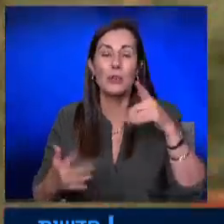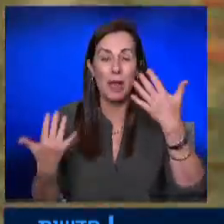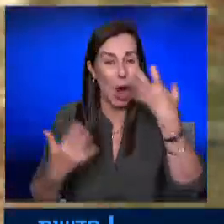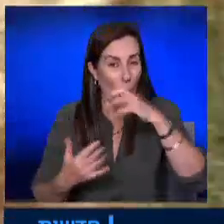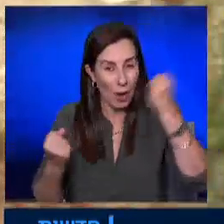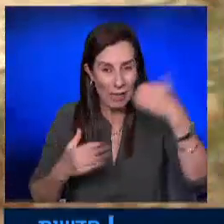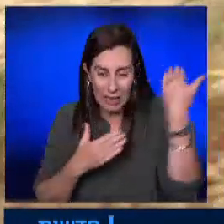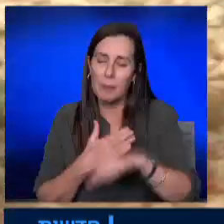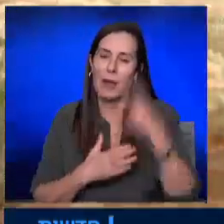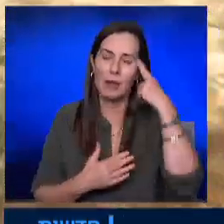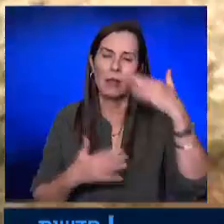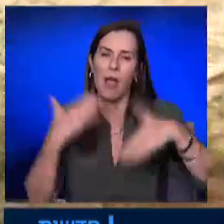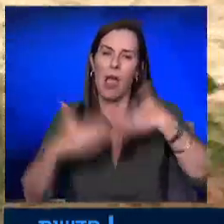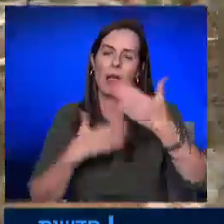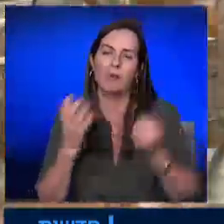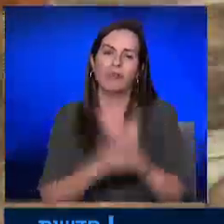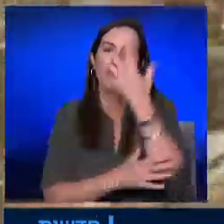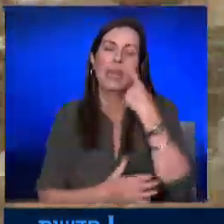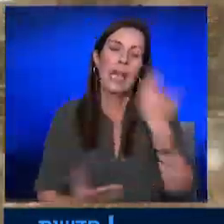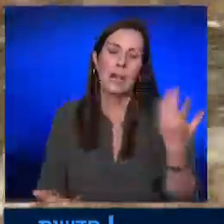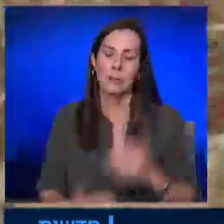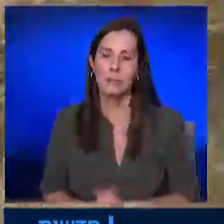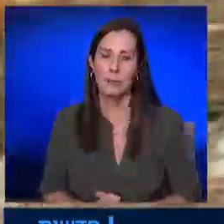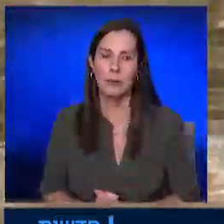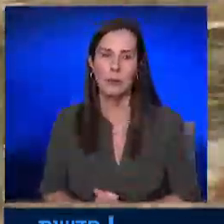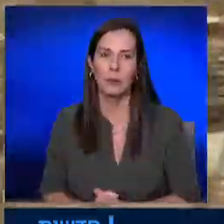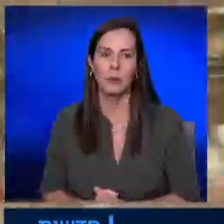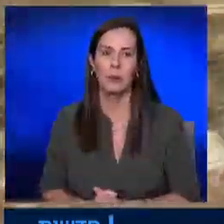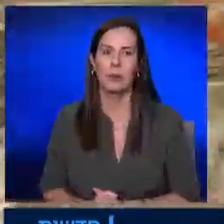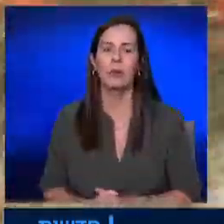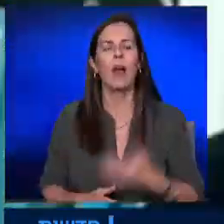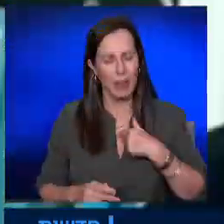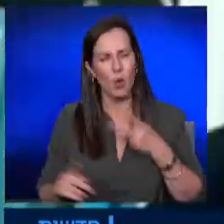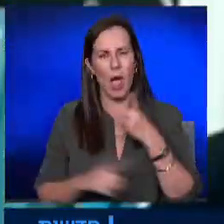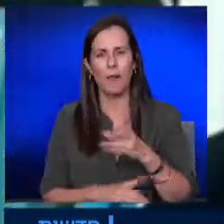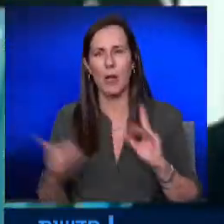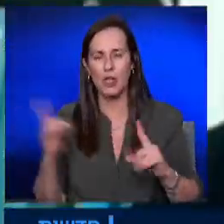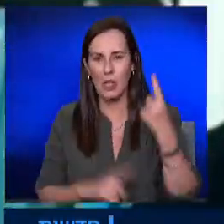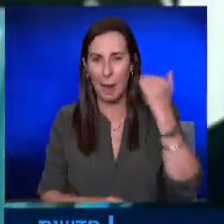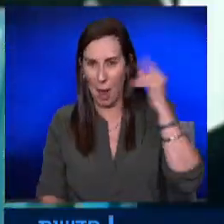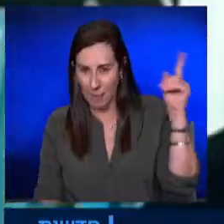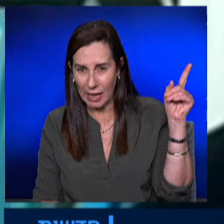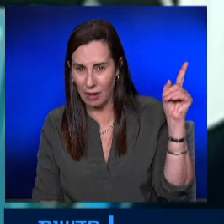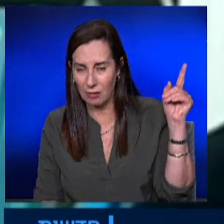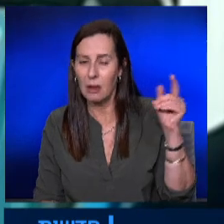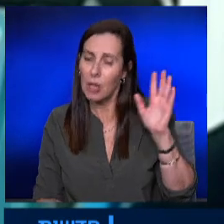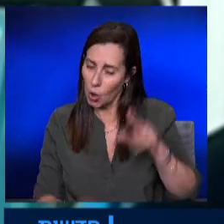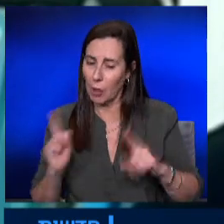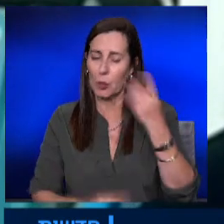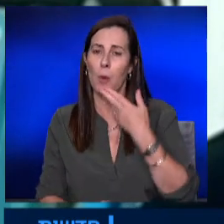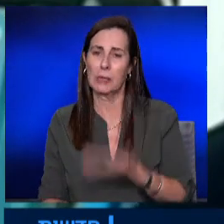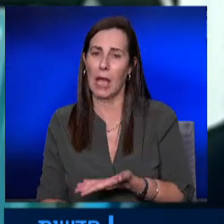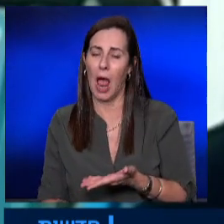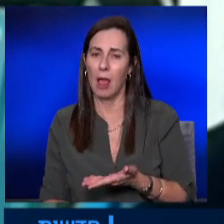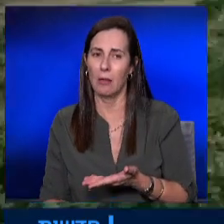ייגמר, ונראה איך יגיבו הצמחים, ובא לציון גואל, נעבור את זה. מה שקרה בקליפורניה יכול לקרות כבר אצלנו,